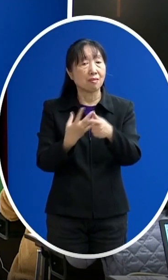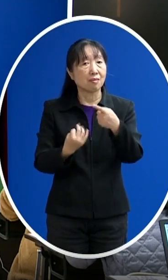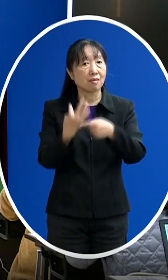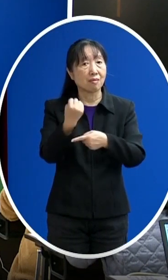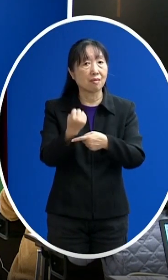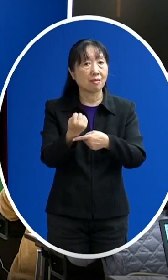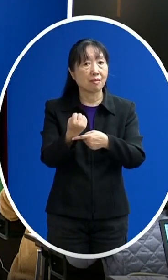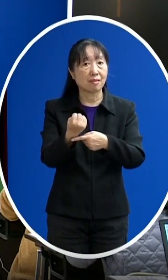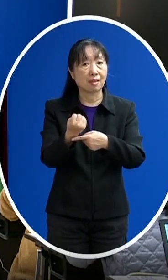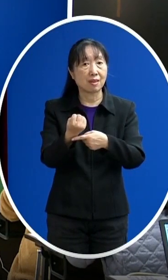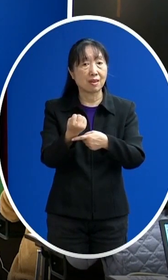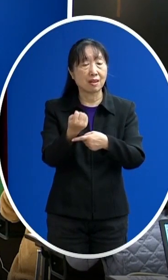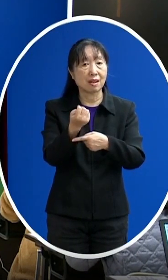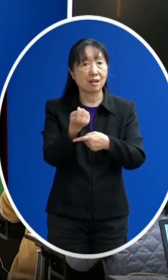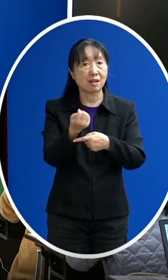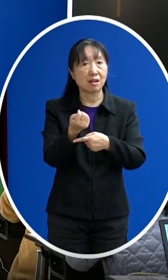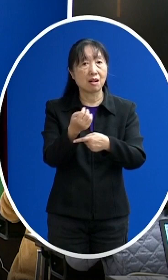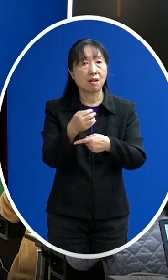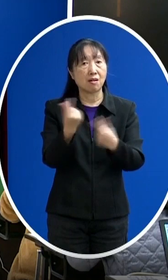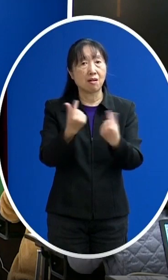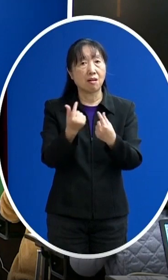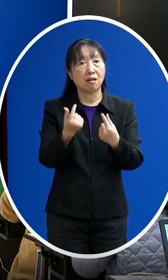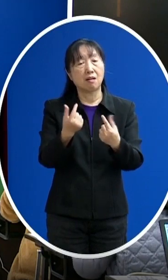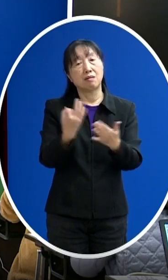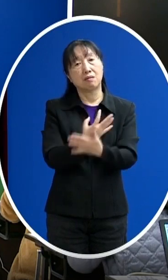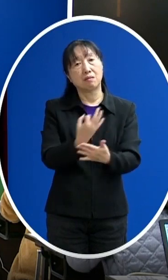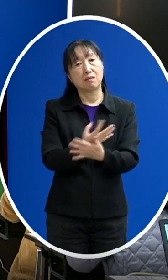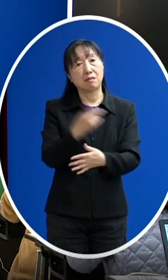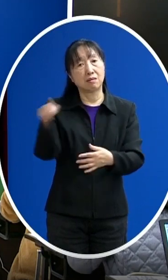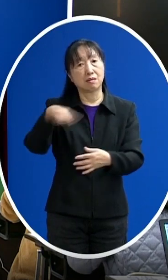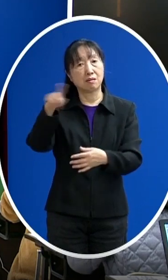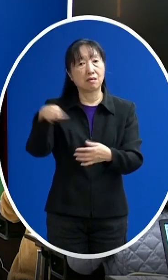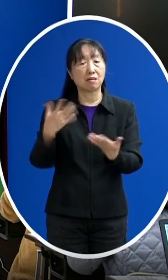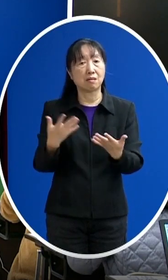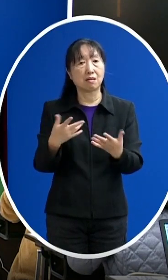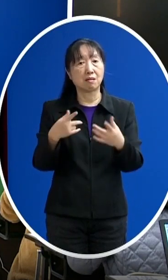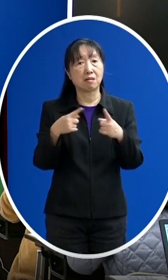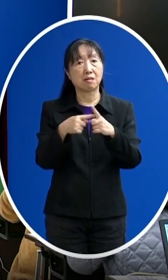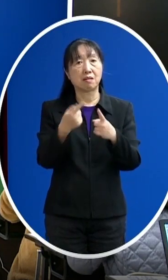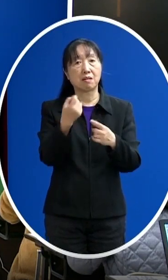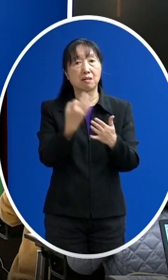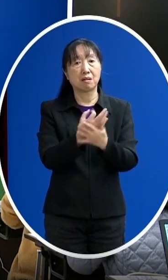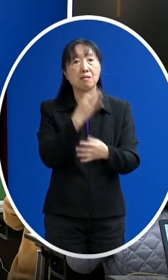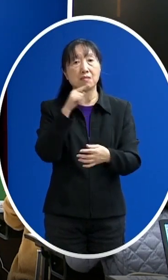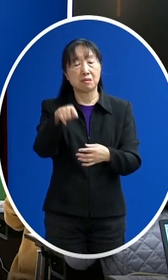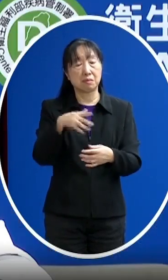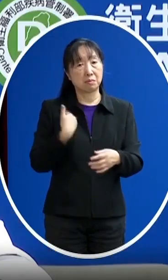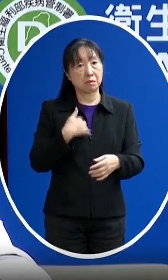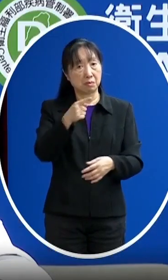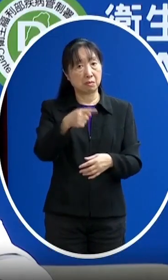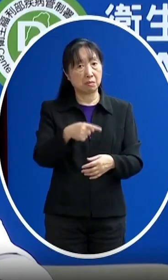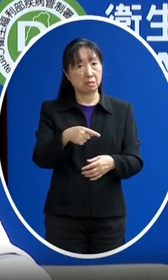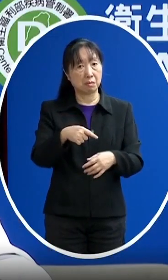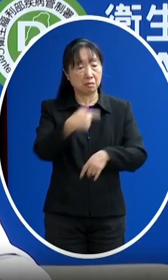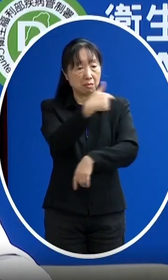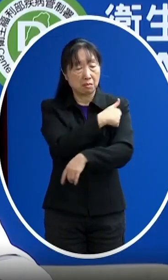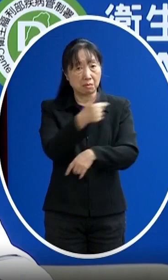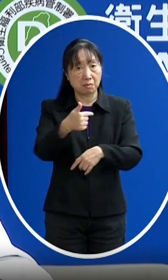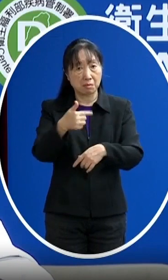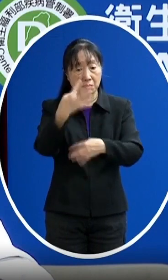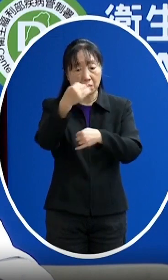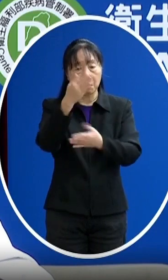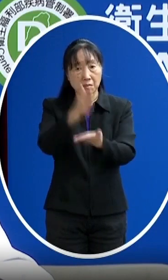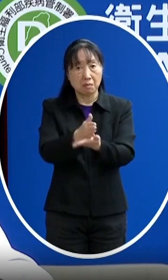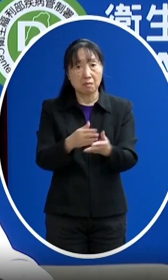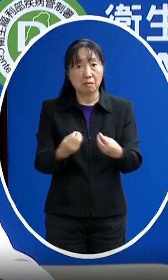如果到时候这个施打率不如预期的话，指挥中心这边有没有什么应对的做法？谢谢。 这第一个大概我